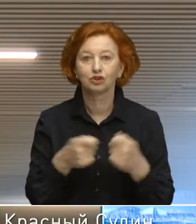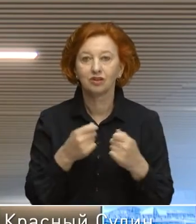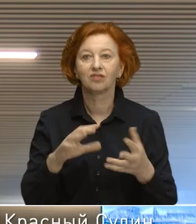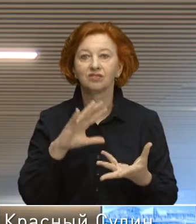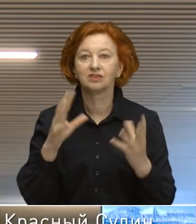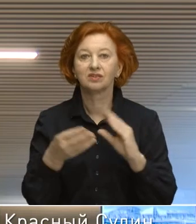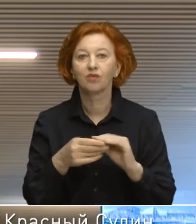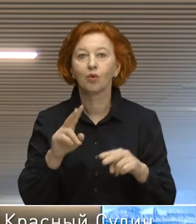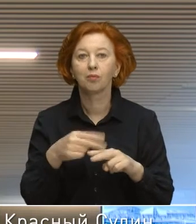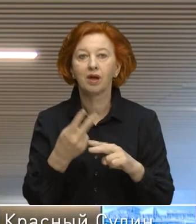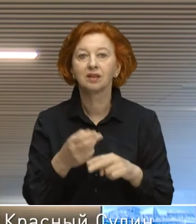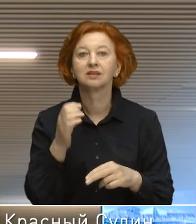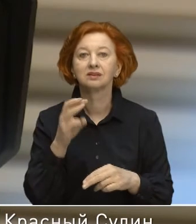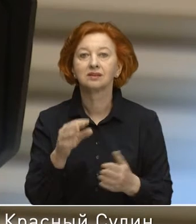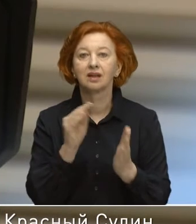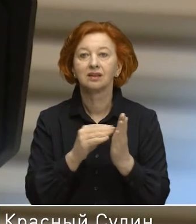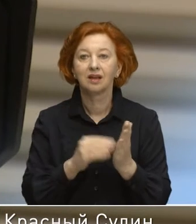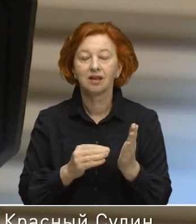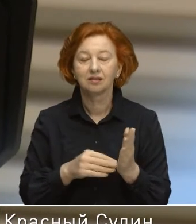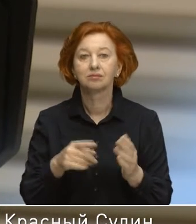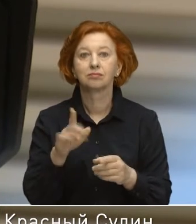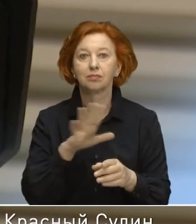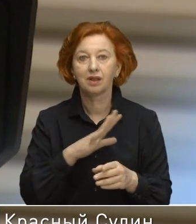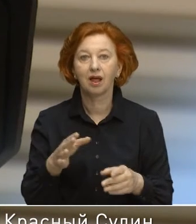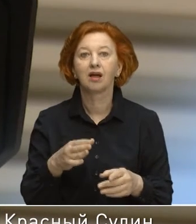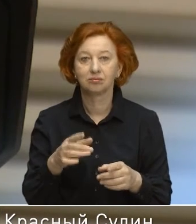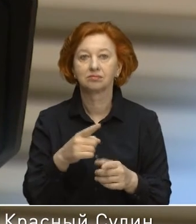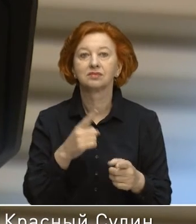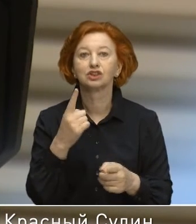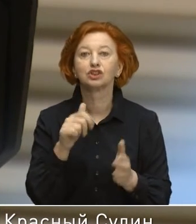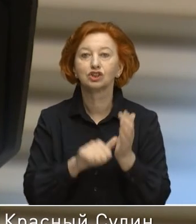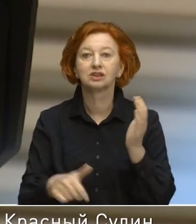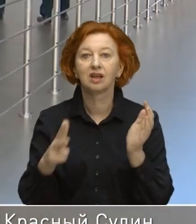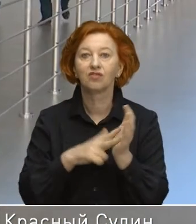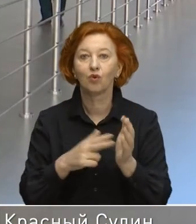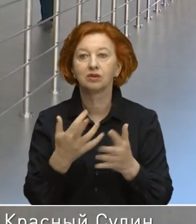Всего по этой статье с начала 2021 года возбуждено 68 дел